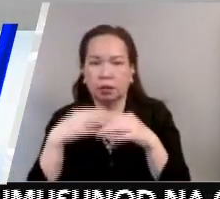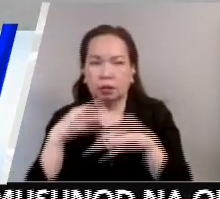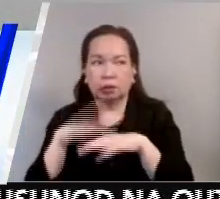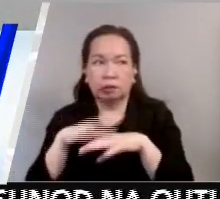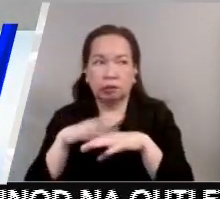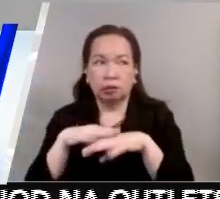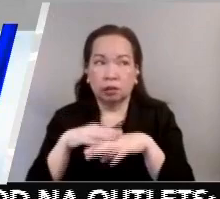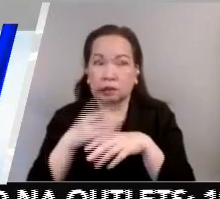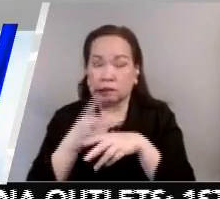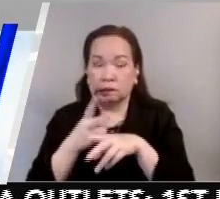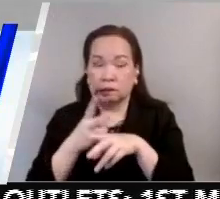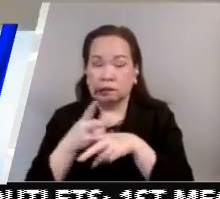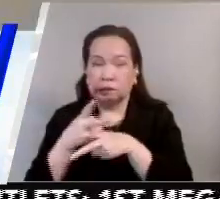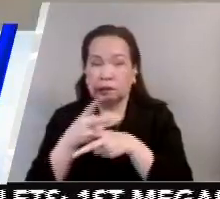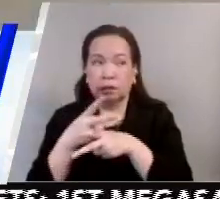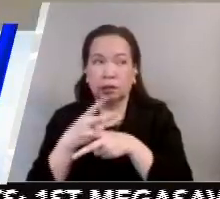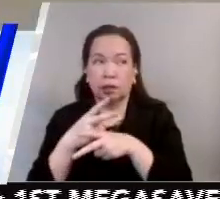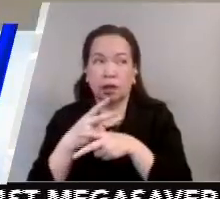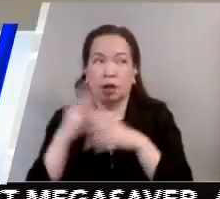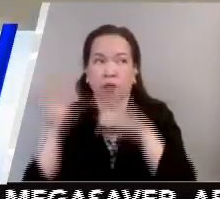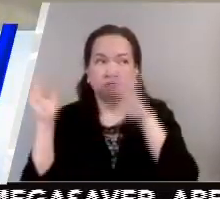sa nararanasang masamang panahon.